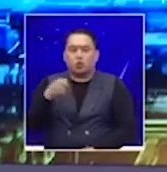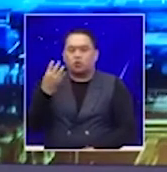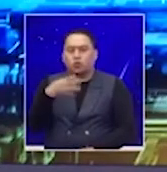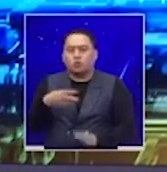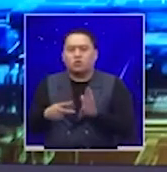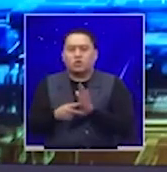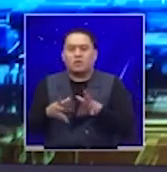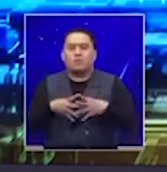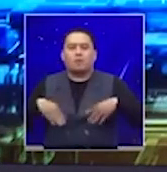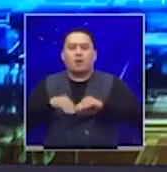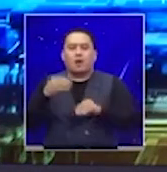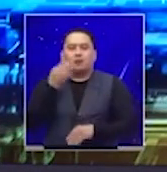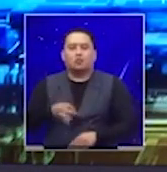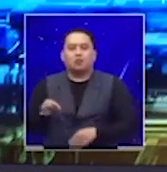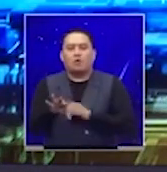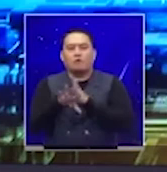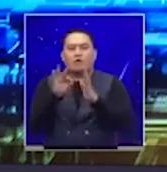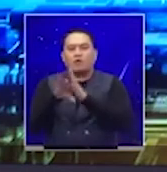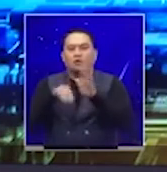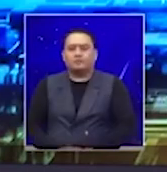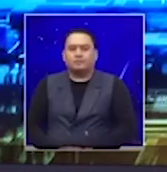147 Алматинской области выберут